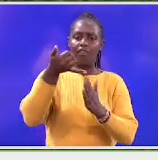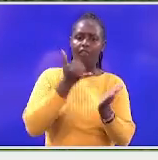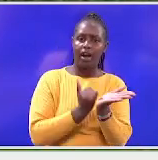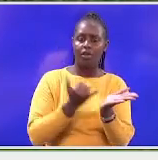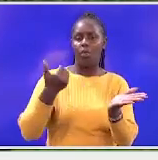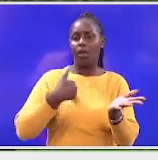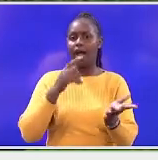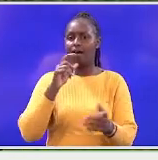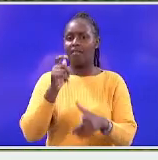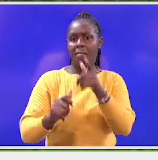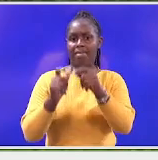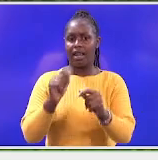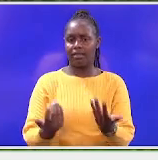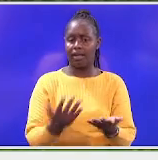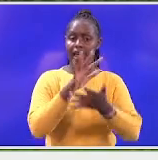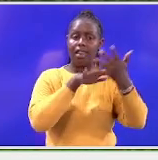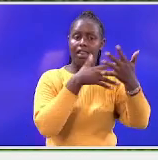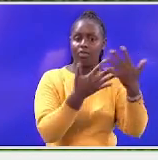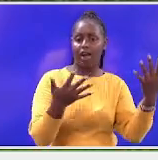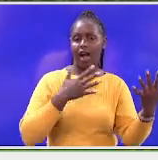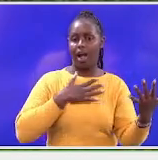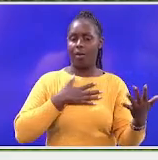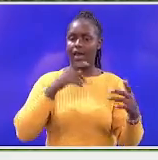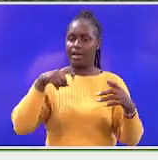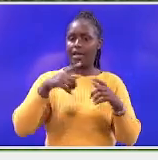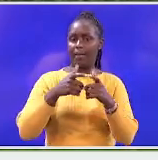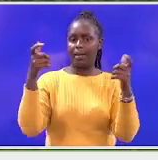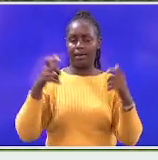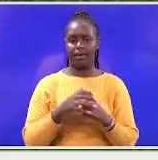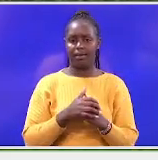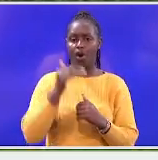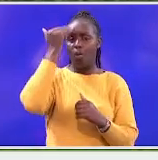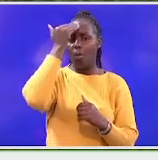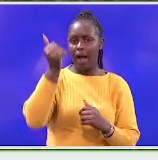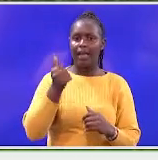network ile tunahitaji hapa ni kubwa sana, kwa sababu kila inchi ya mchanga